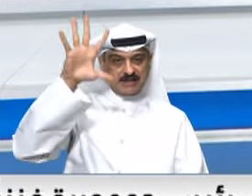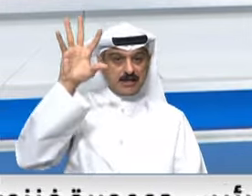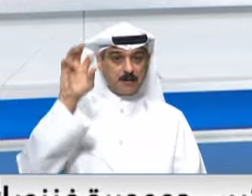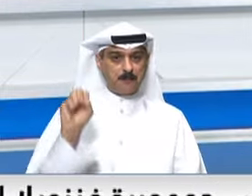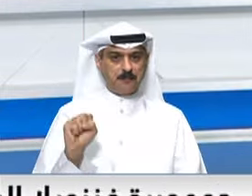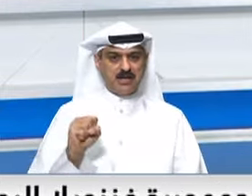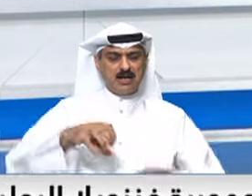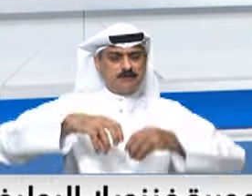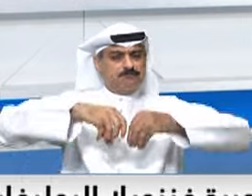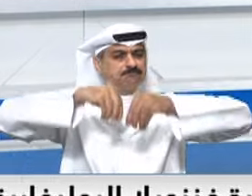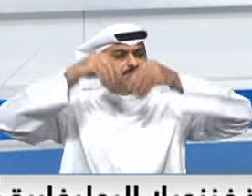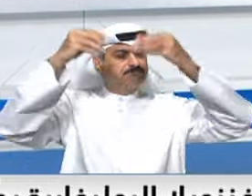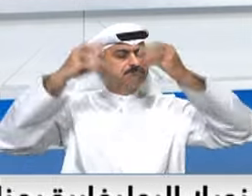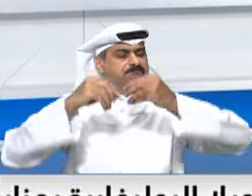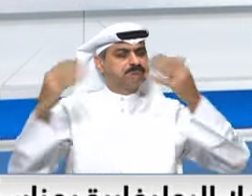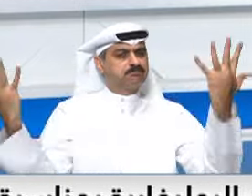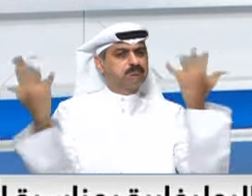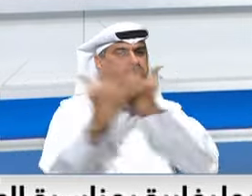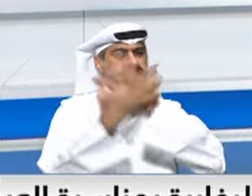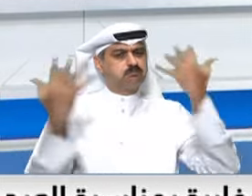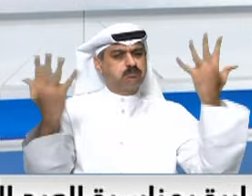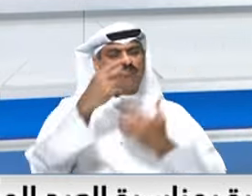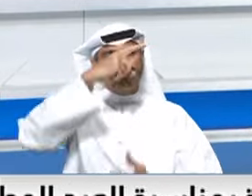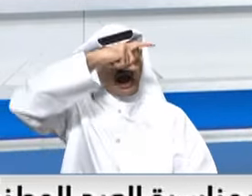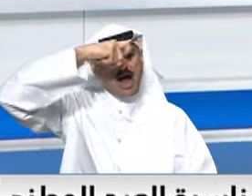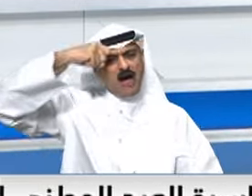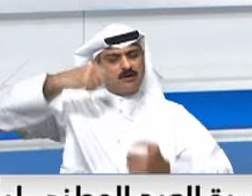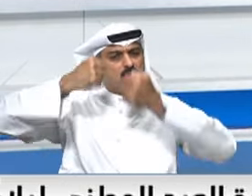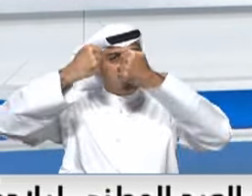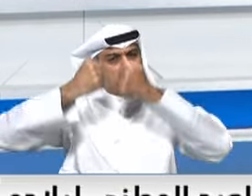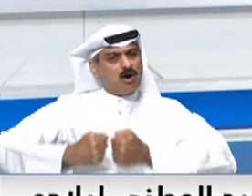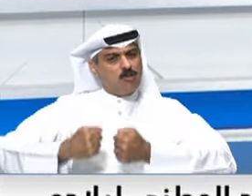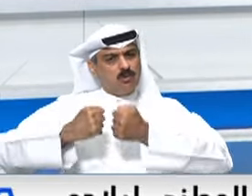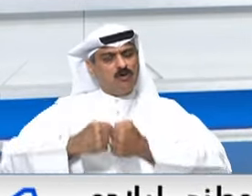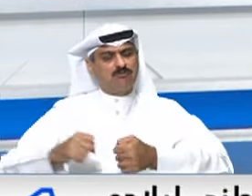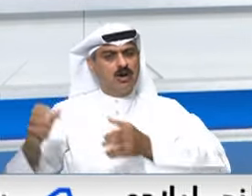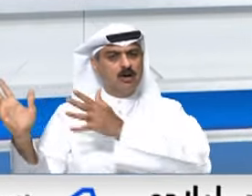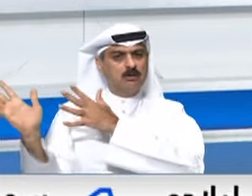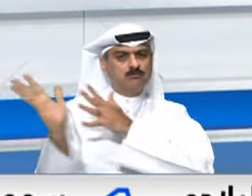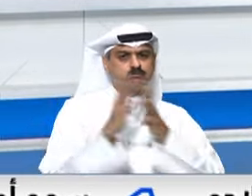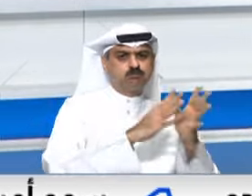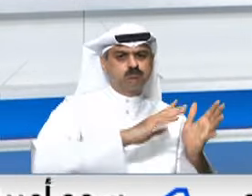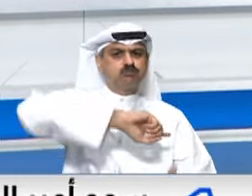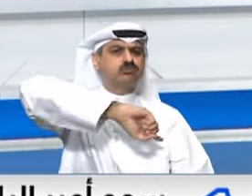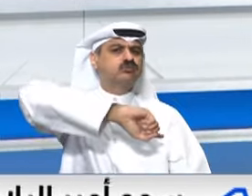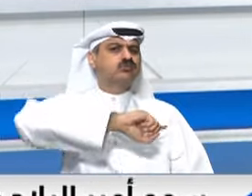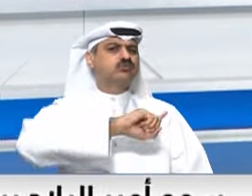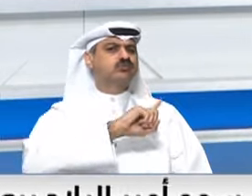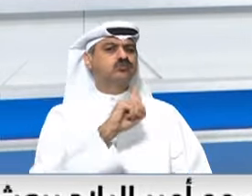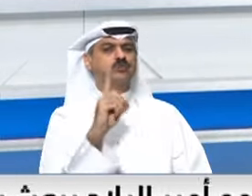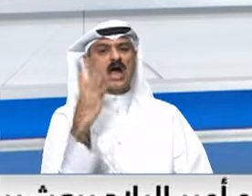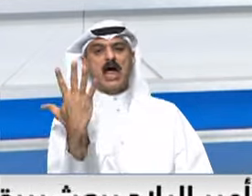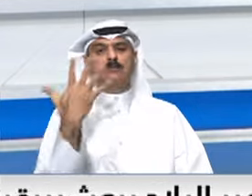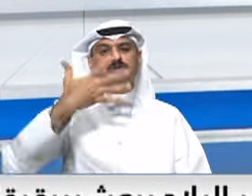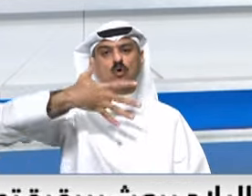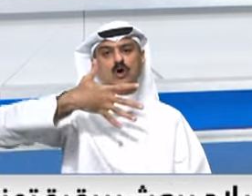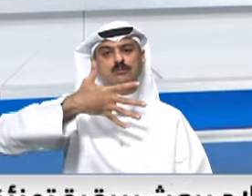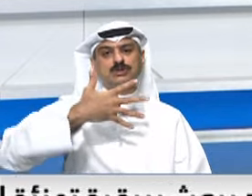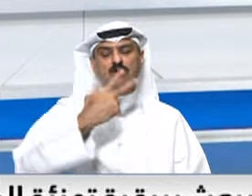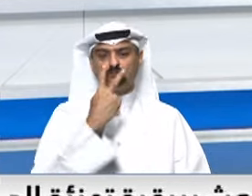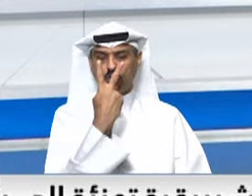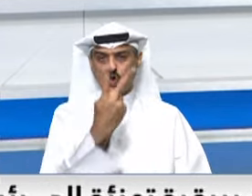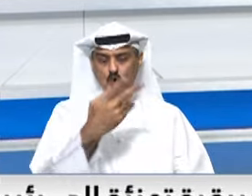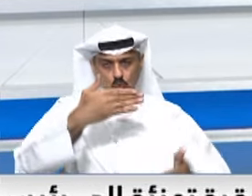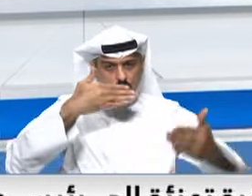طقس مغبر وأجواءنا شديدة الحرارة ونلاحظ سرعة الرياح قد تتجاوز 55 كيلومتر ساعة. انخفاض الرؤية والد